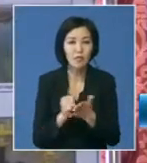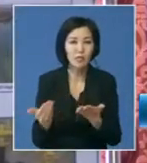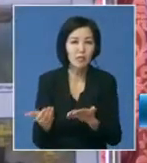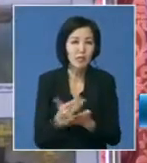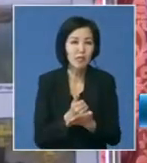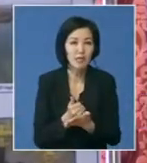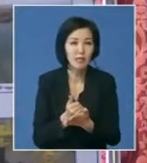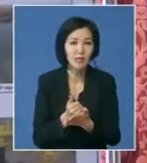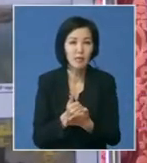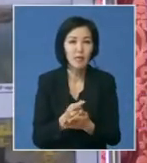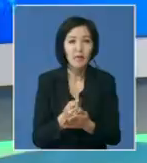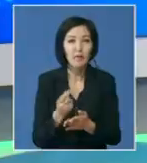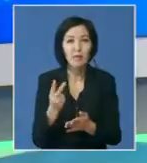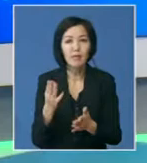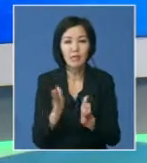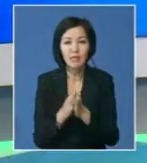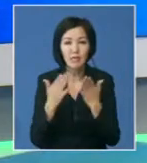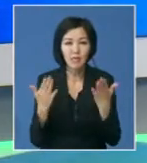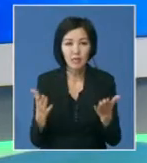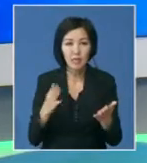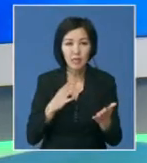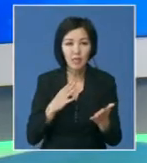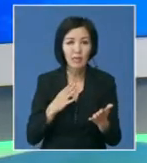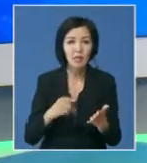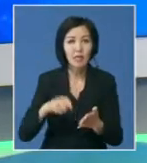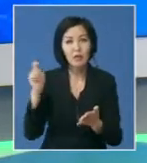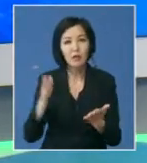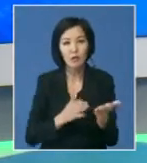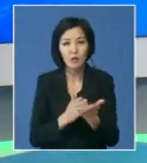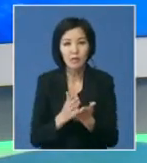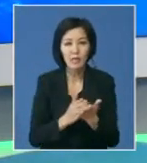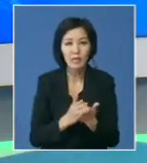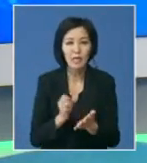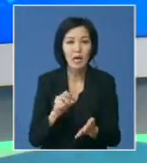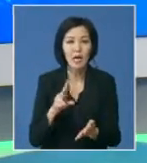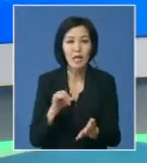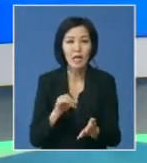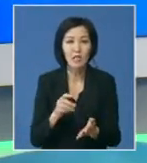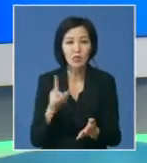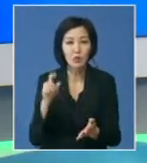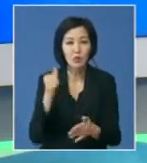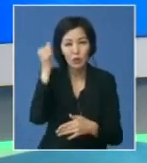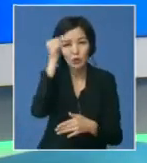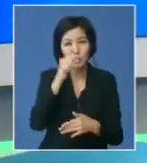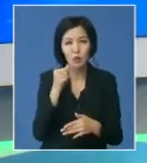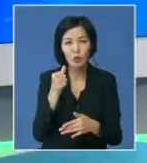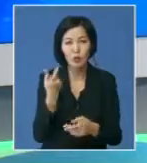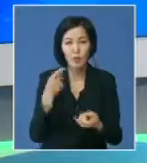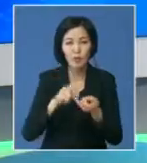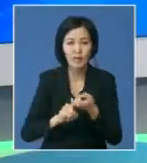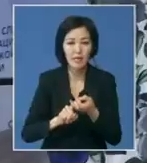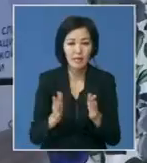шығарған. Соның бірі соғыс ардагерлері туралы деректер. Енді биылға алаш қозғалысына 100 жыл толуына байланысты кітапша жасау көзделіп отыр.